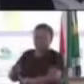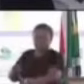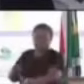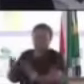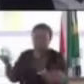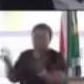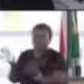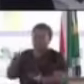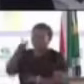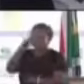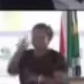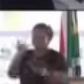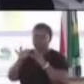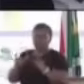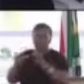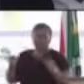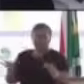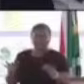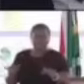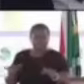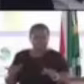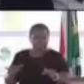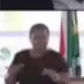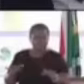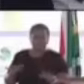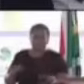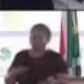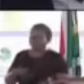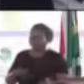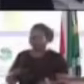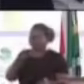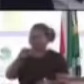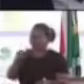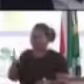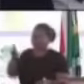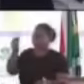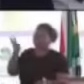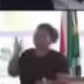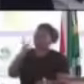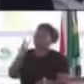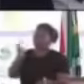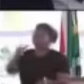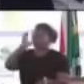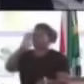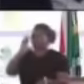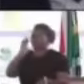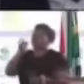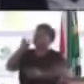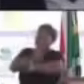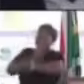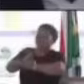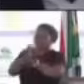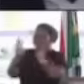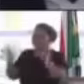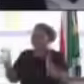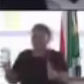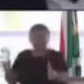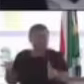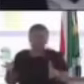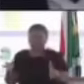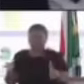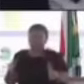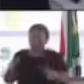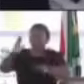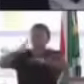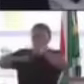Abantu bakithi. Ngale nje ukuthi bethola amanzi okuphuza nokupheka